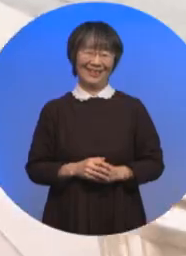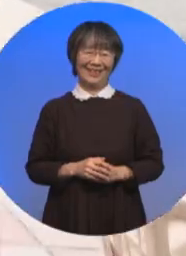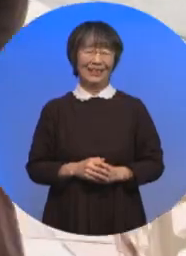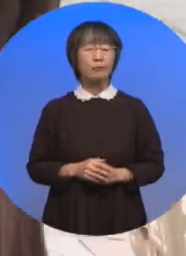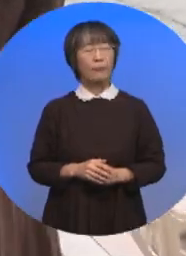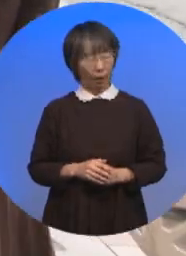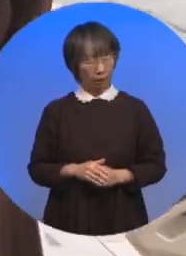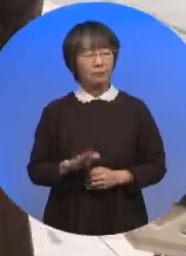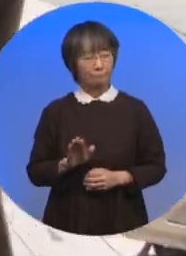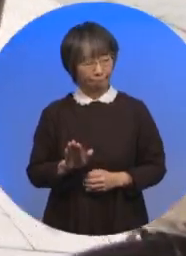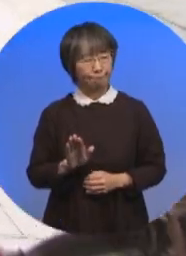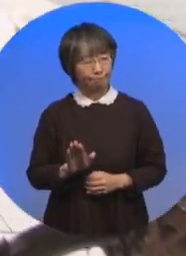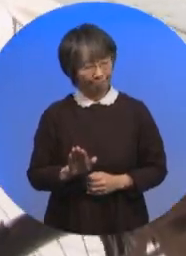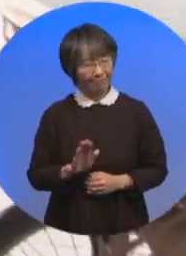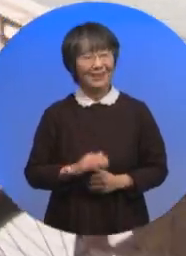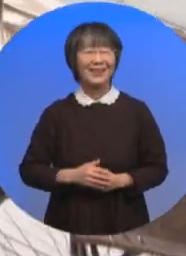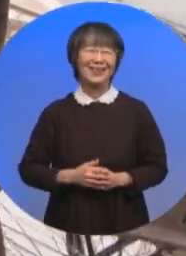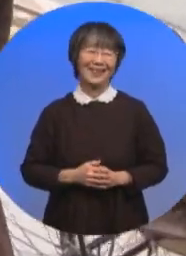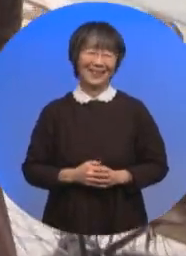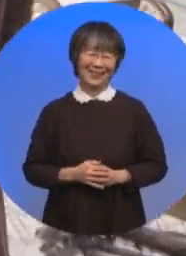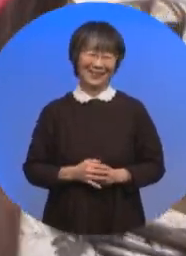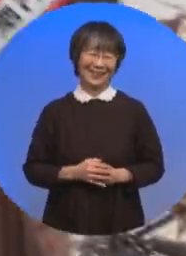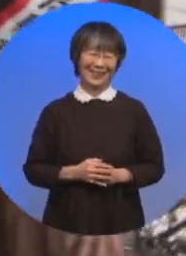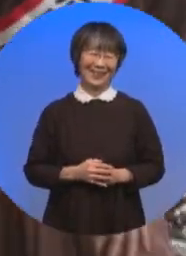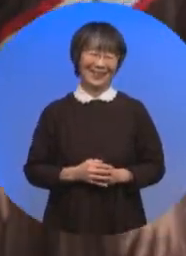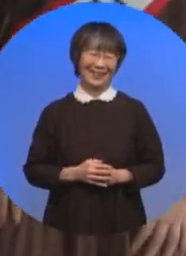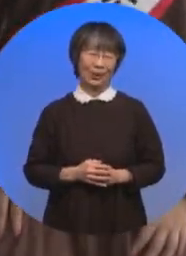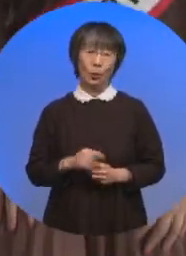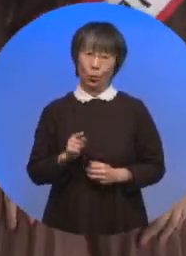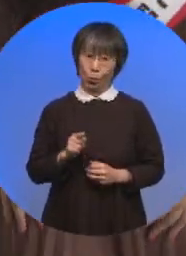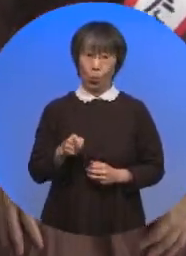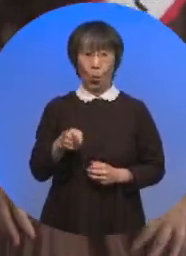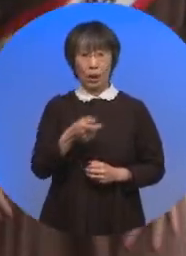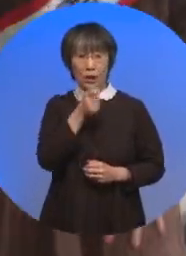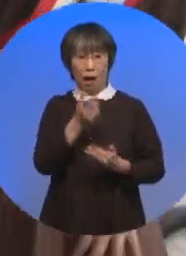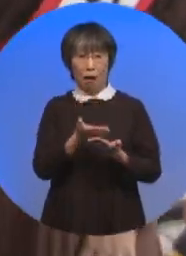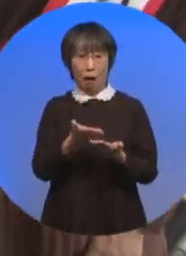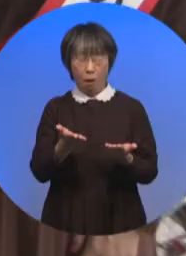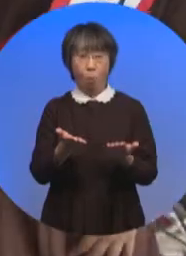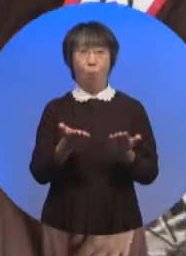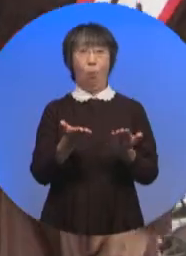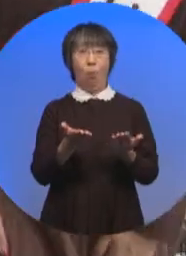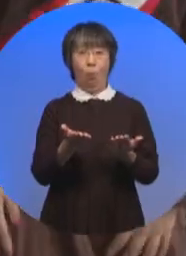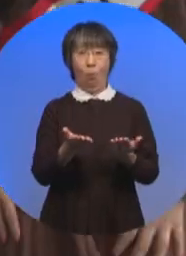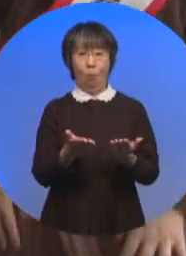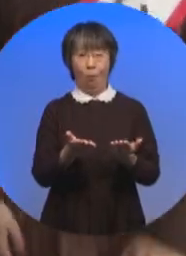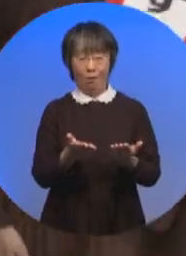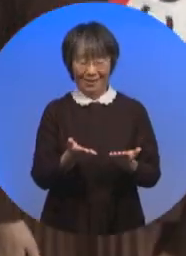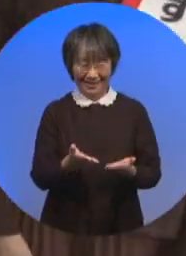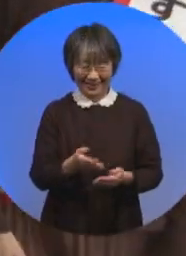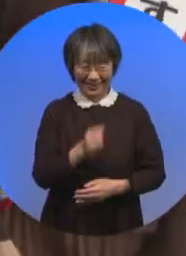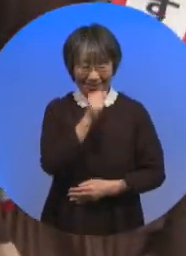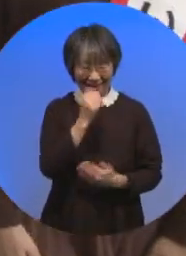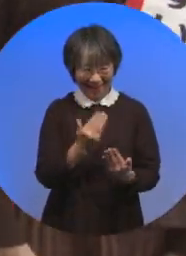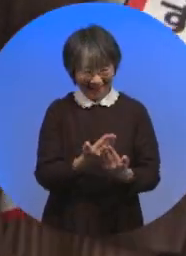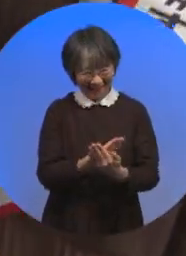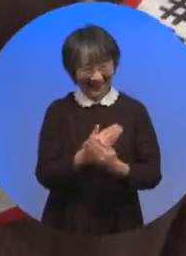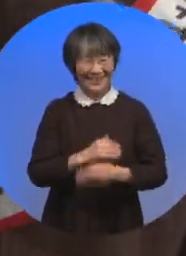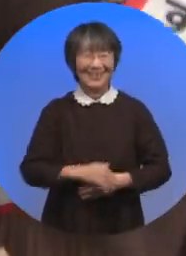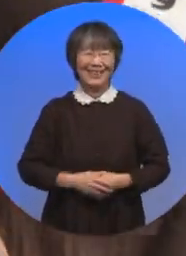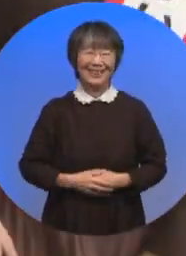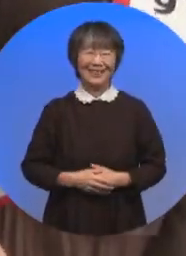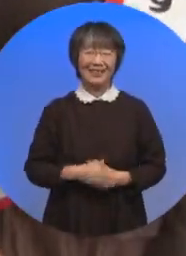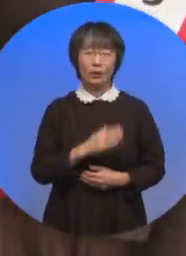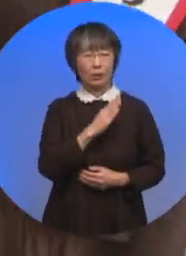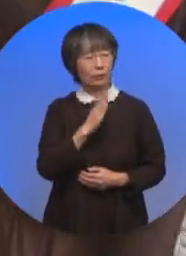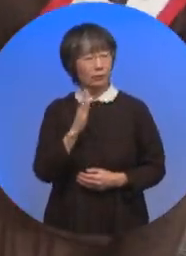今日はいいけどな、って。 さすが巨人師 匠。あの、なんでもない居酒屋がクッと閉まった さすが、どこでもキュッと閉めれます